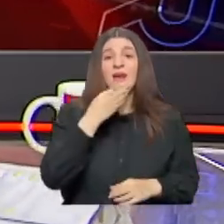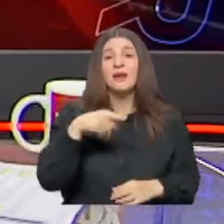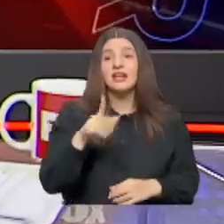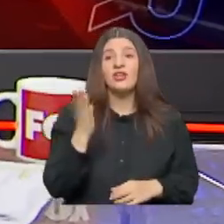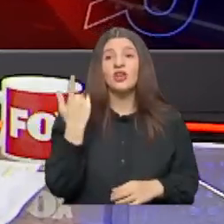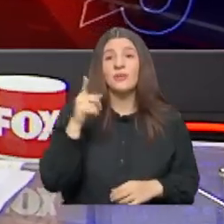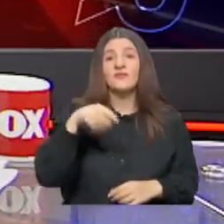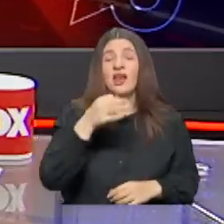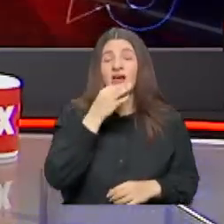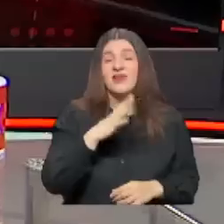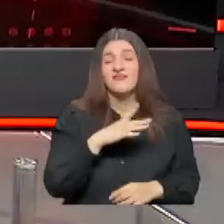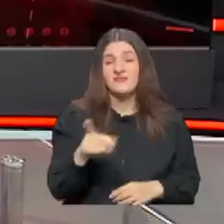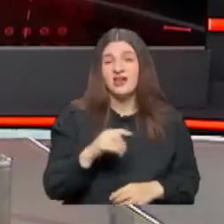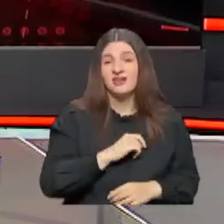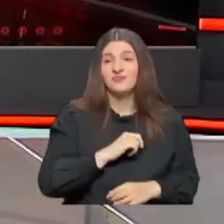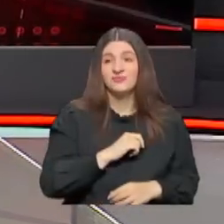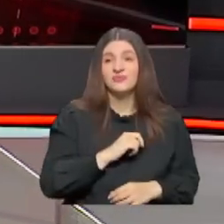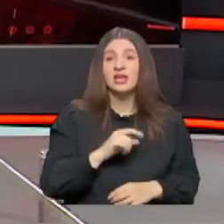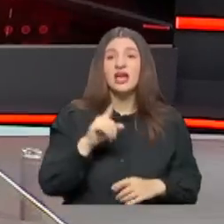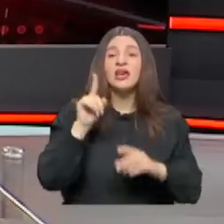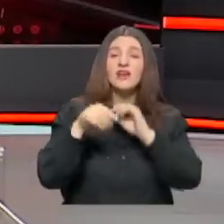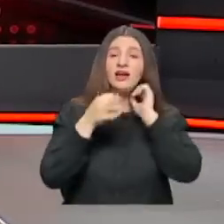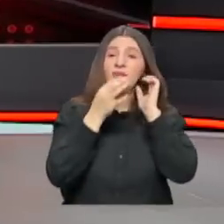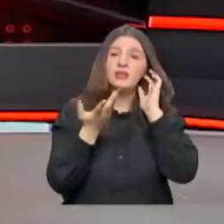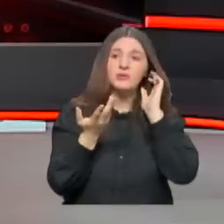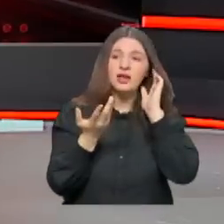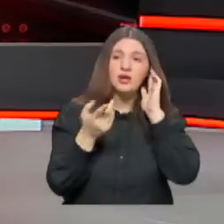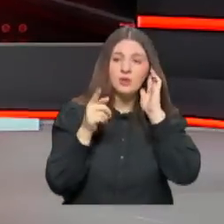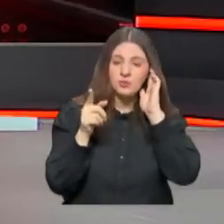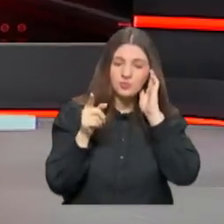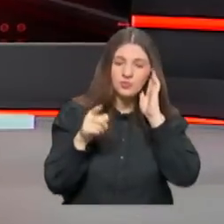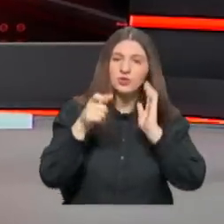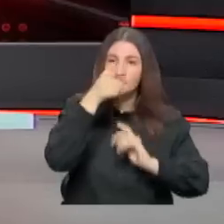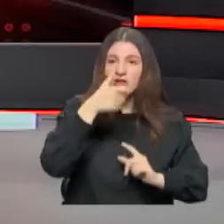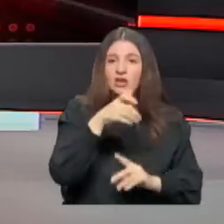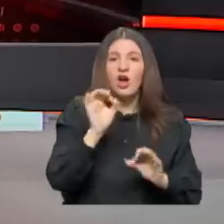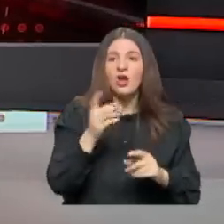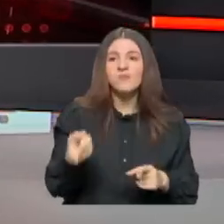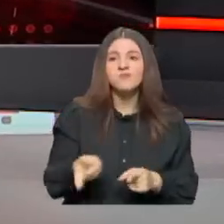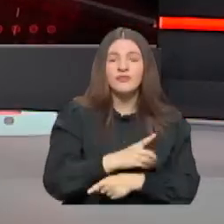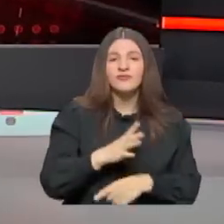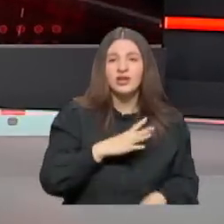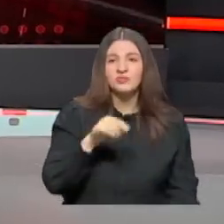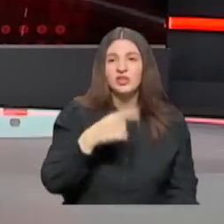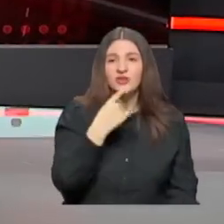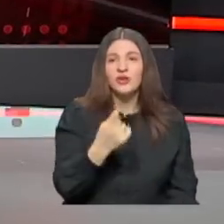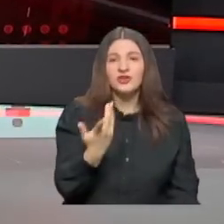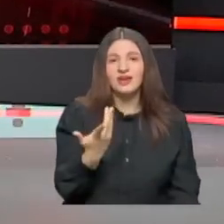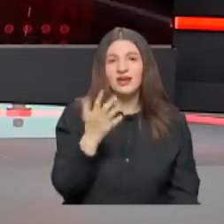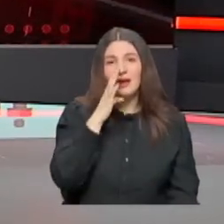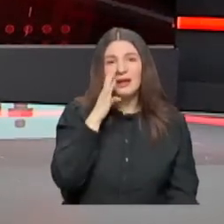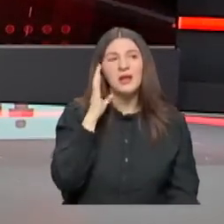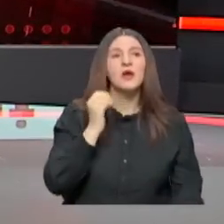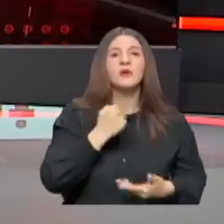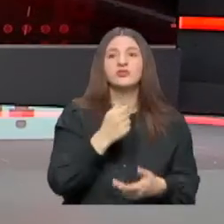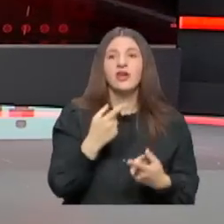Emeklilerden önce bir vergi haberimiz var. Vergi haberimiz tabii bu ülkede öyle şeyler var ki şimdi deniyor ki işte